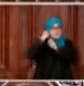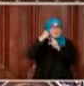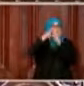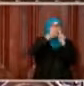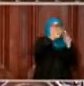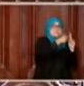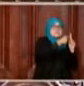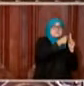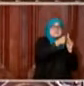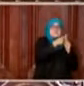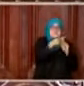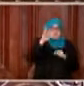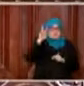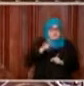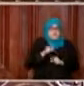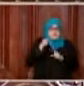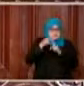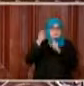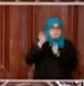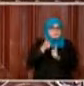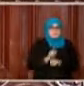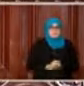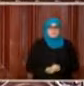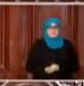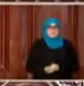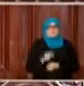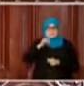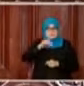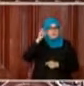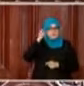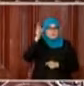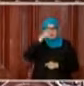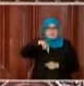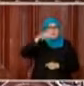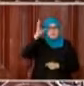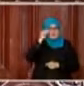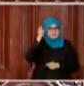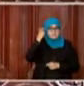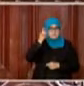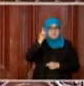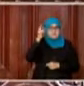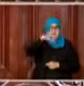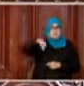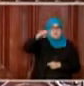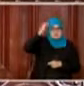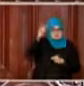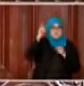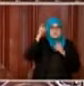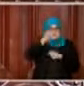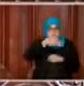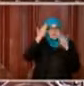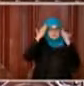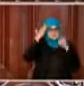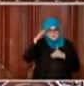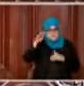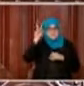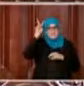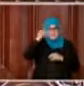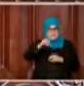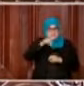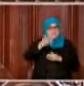التي لا شك في أن الجميع يشعر بثقل أوزارها،